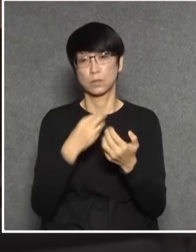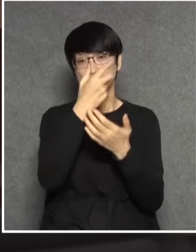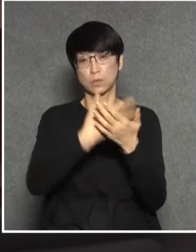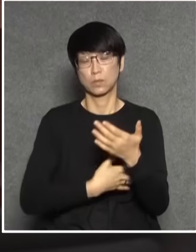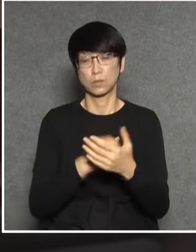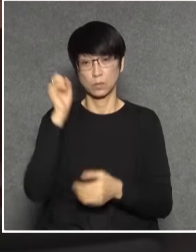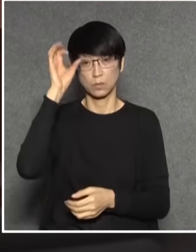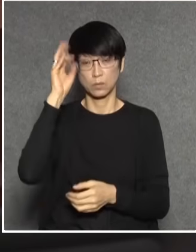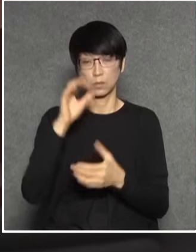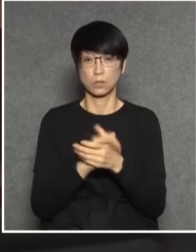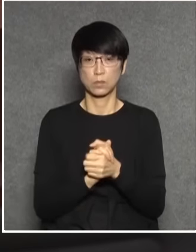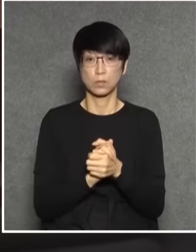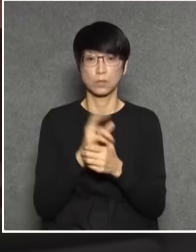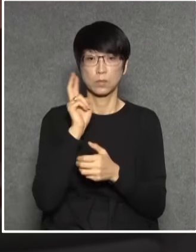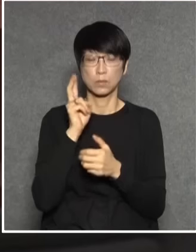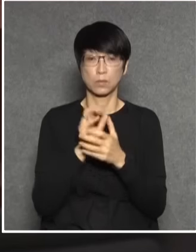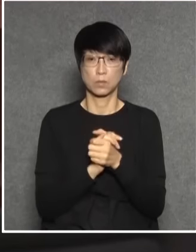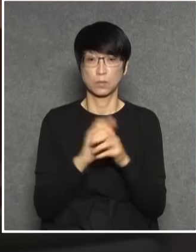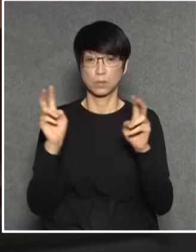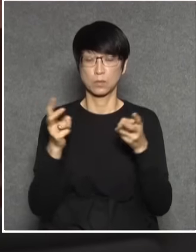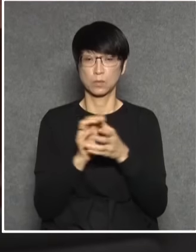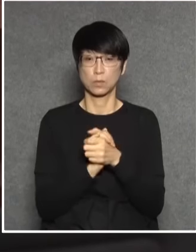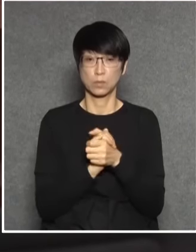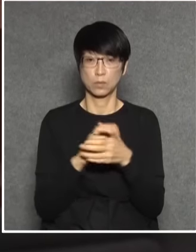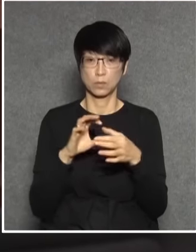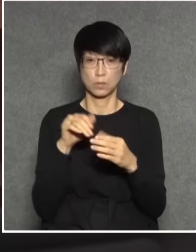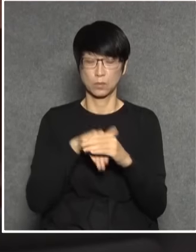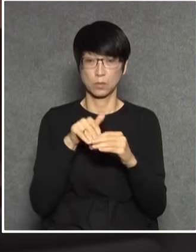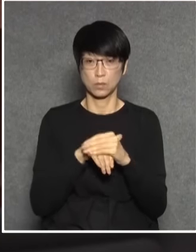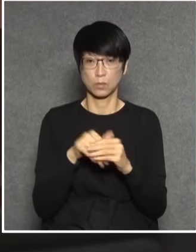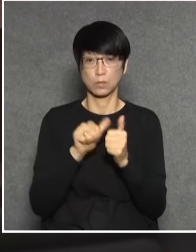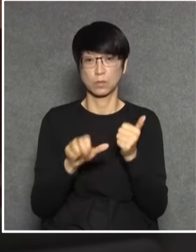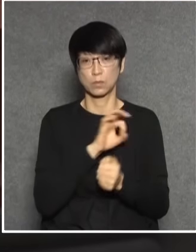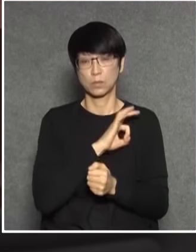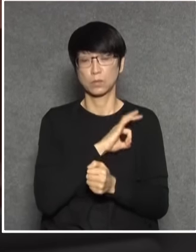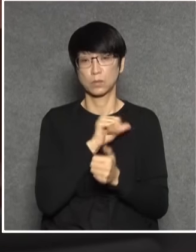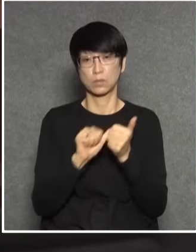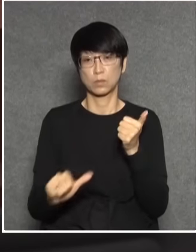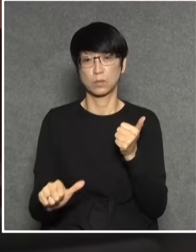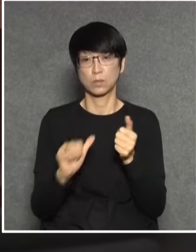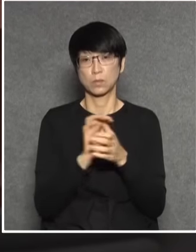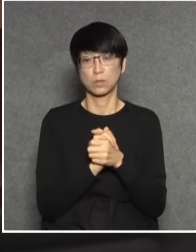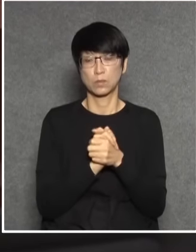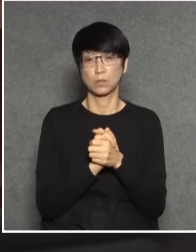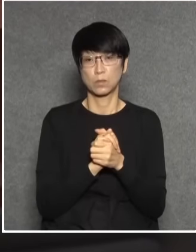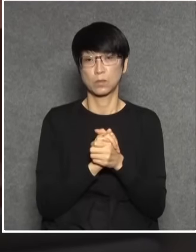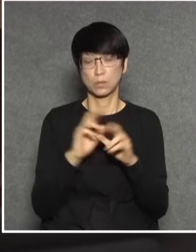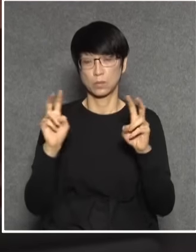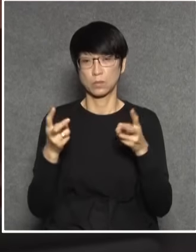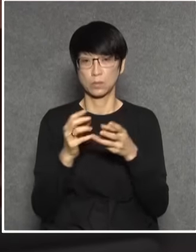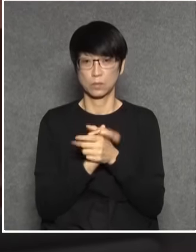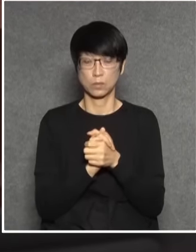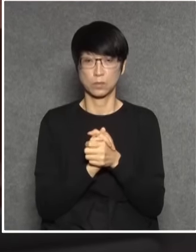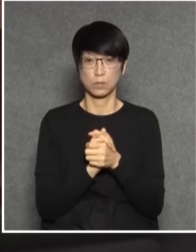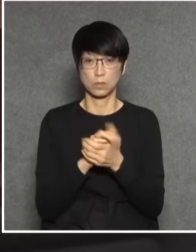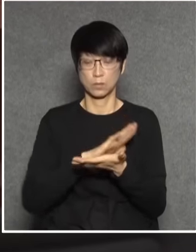建議的原文，例如開引號就為選出選舉委員會委員而舉行的選舉而言刪引號，則是